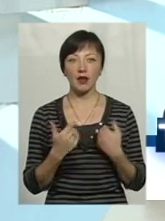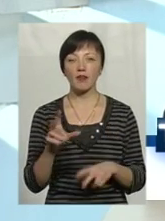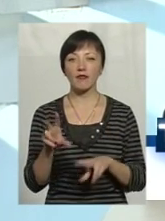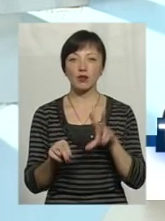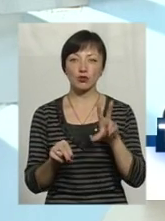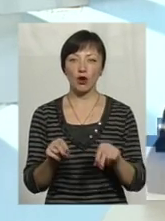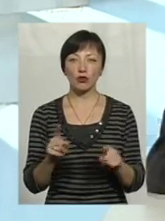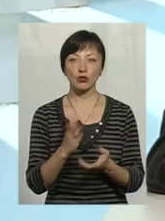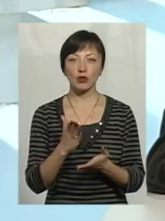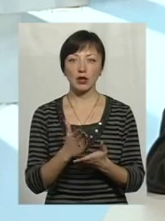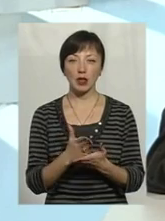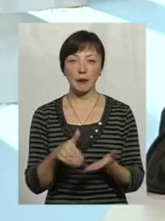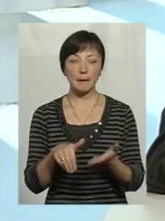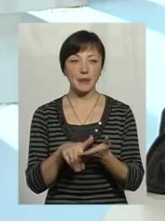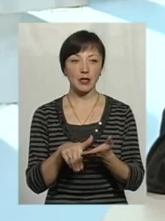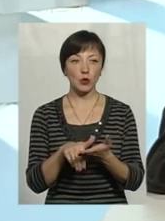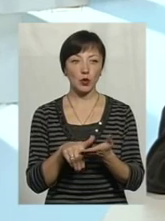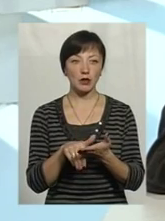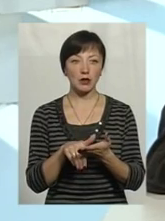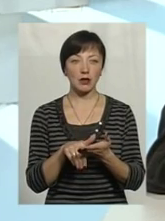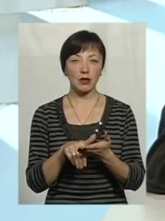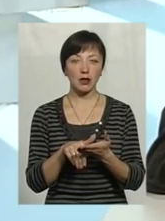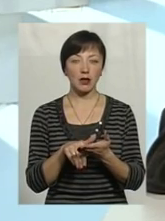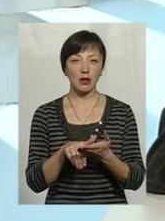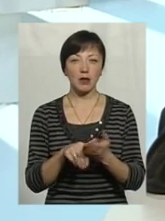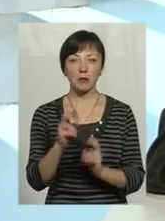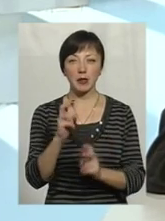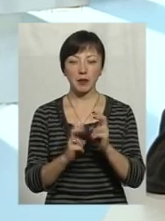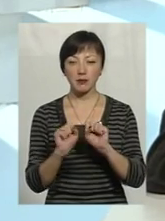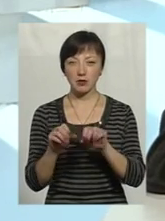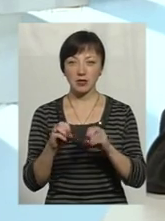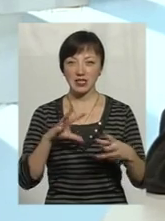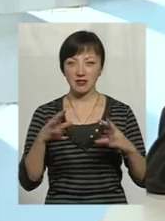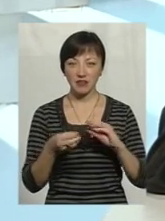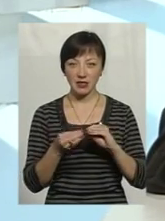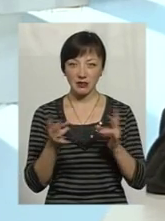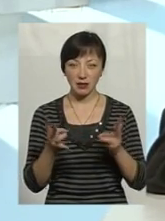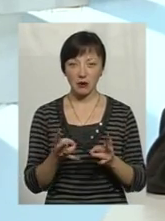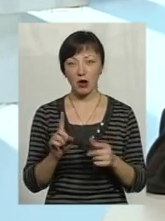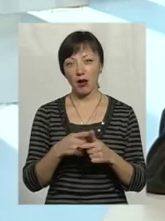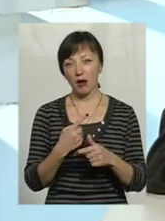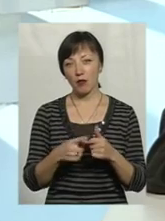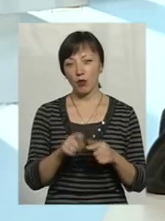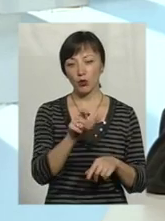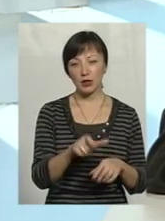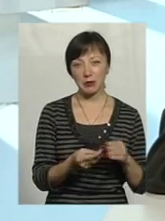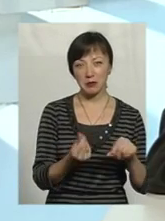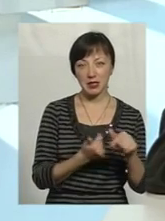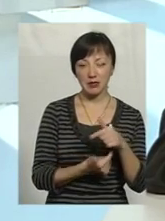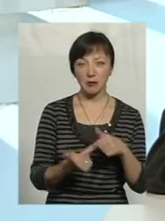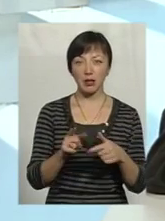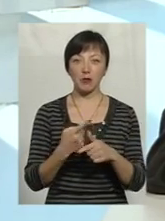є методика, підприємство має здавати звітність, або фізична особа-підприємець має